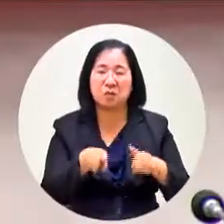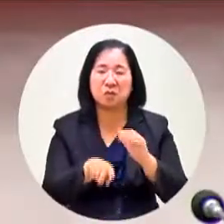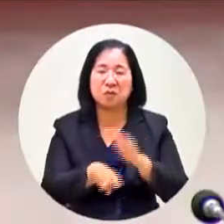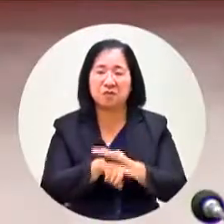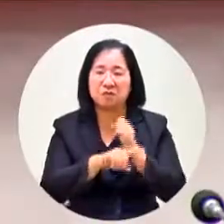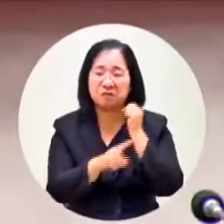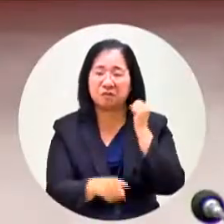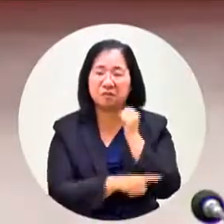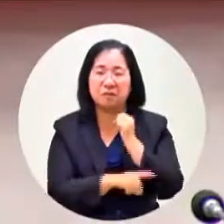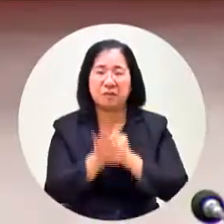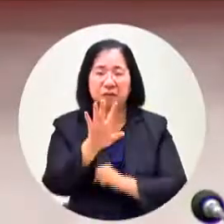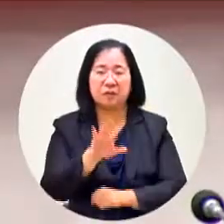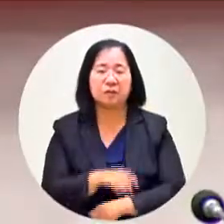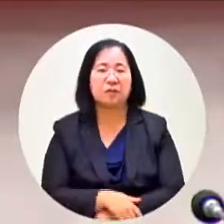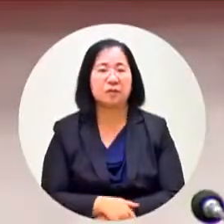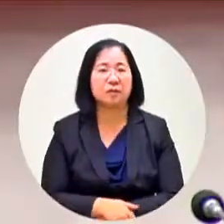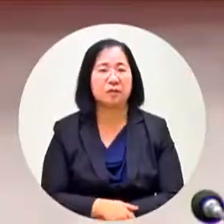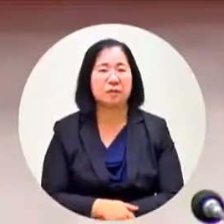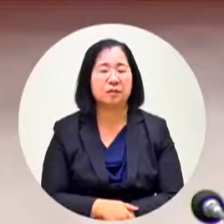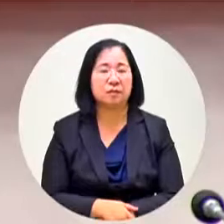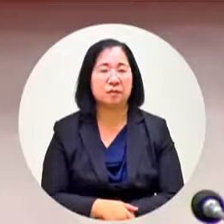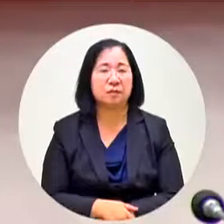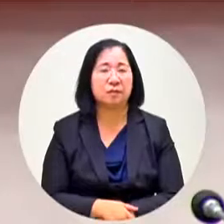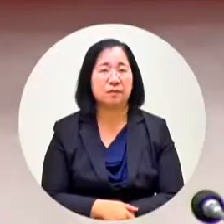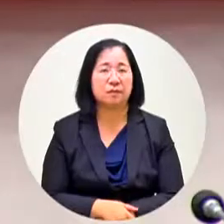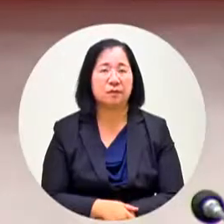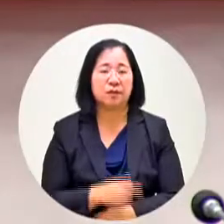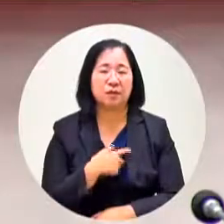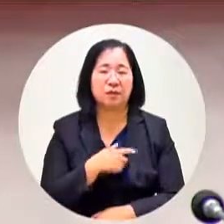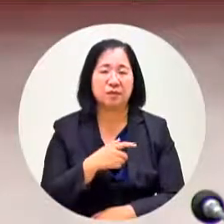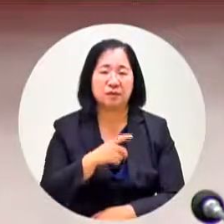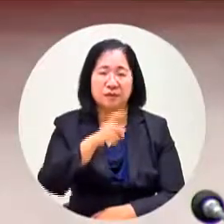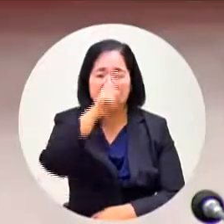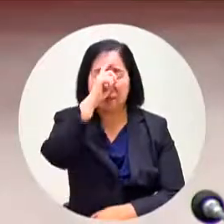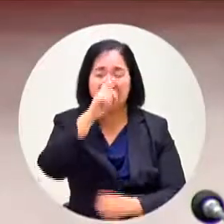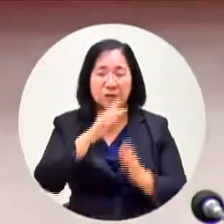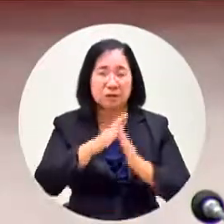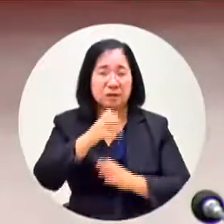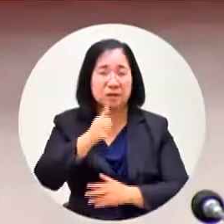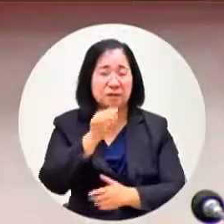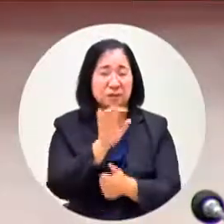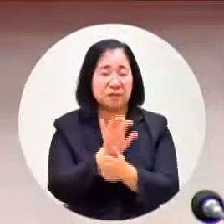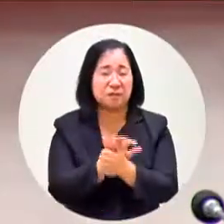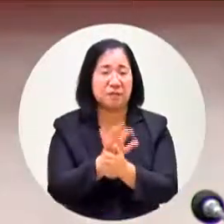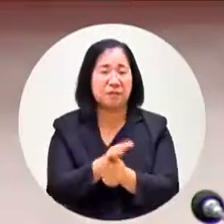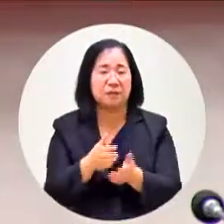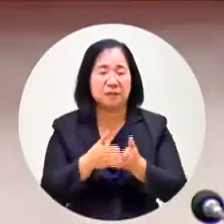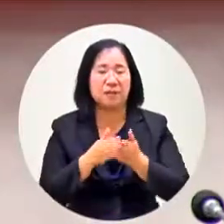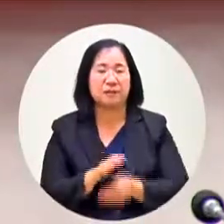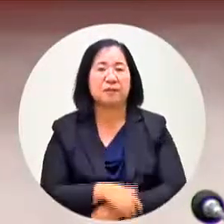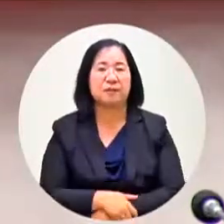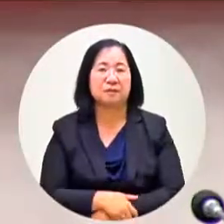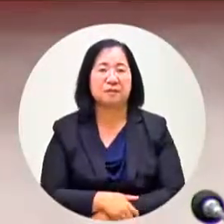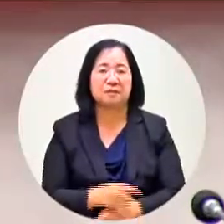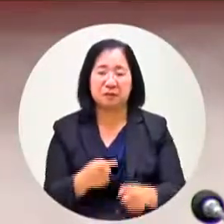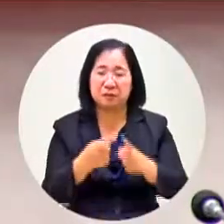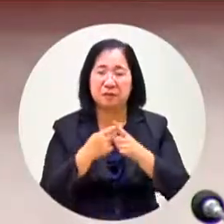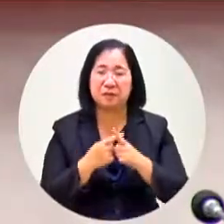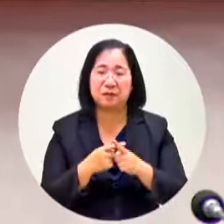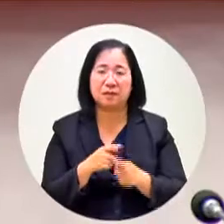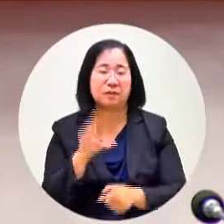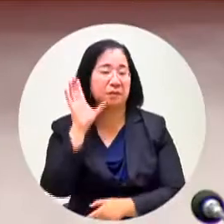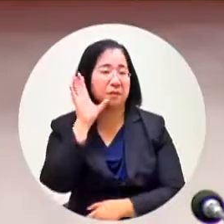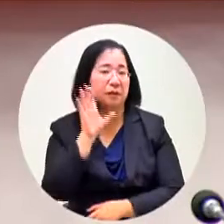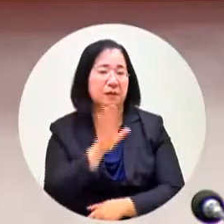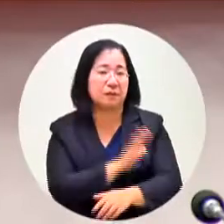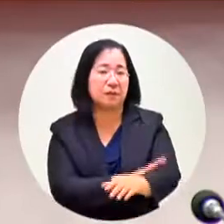准公共化里面，他们刚刚有特别提到，至少我们我们的教